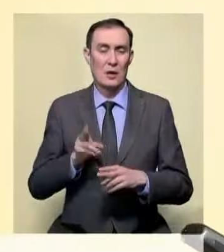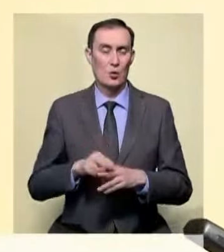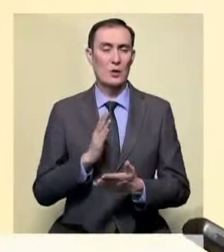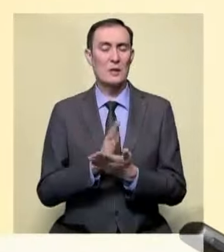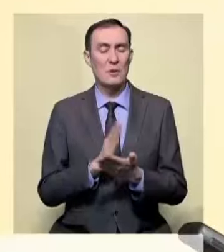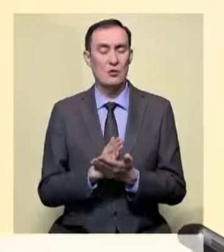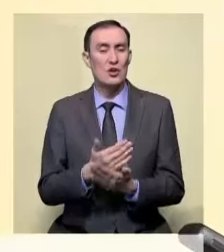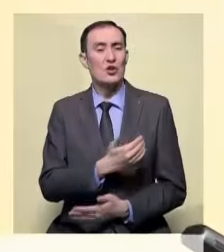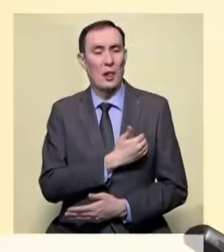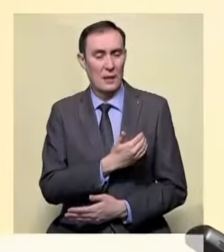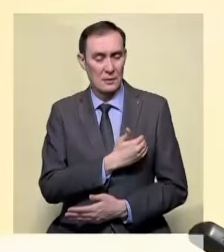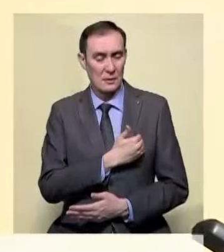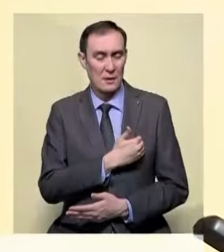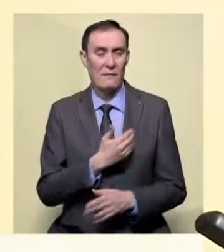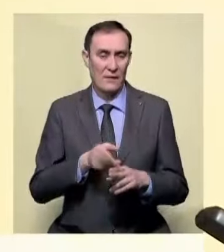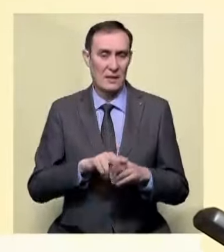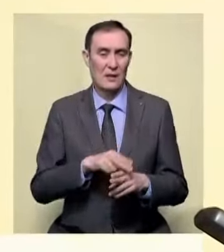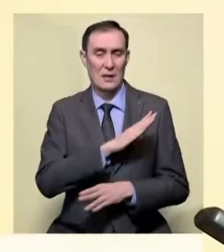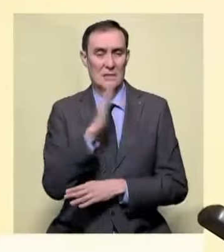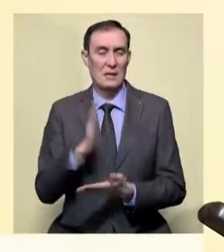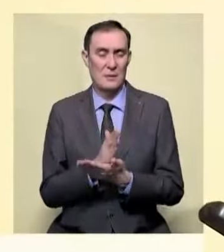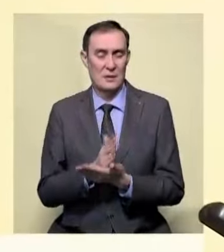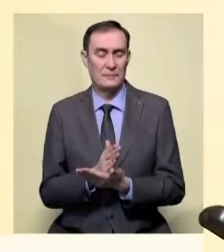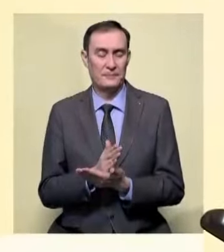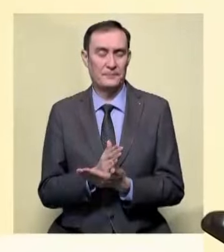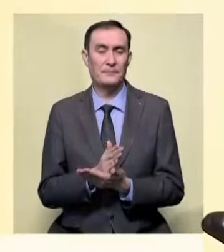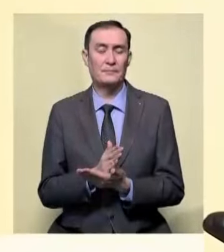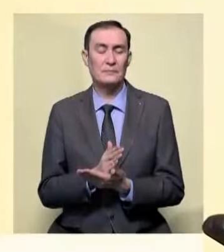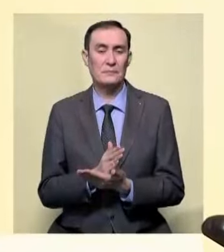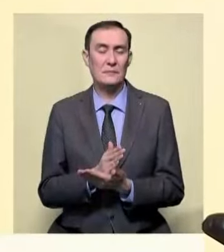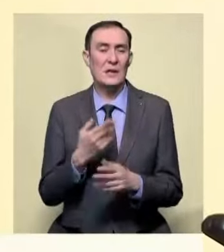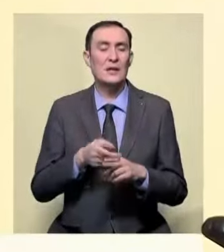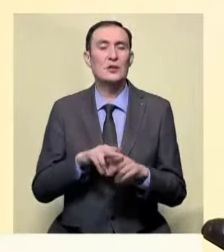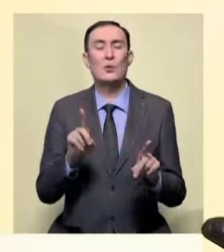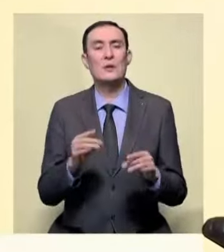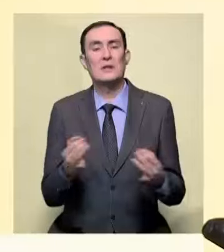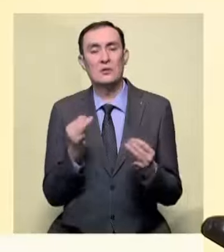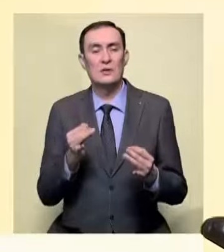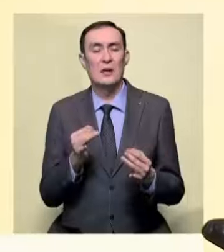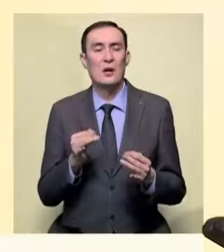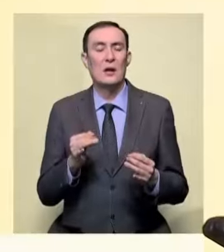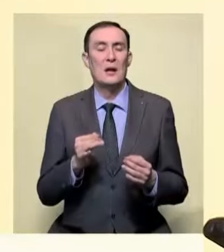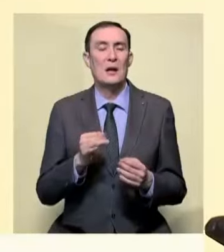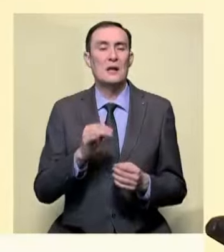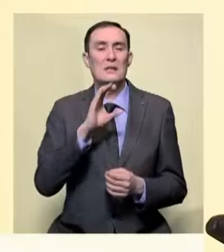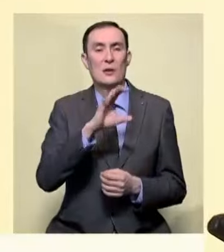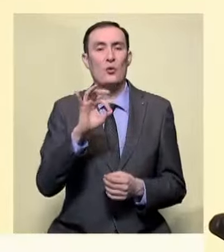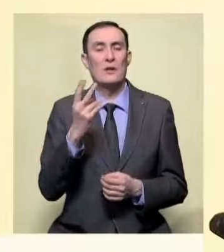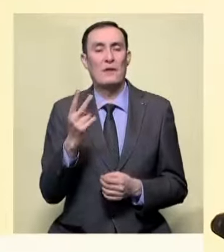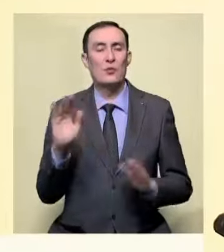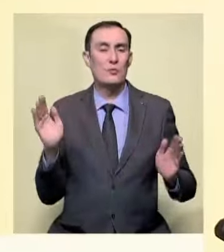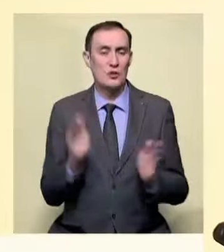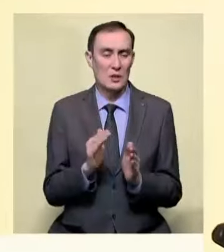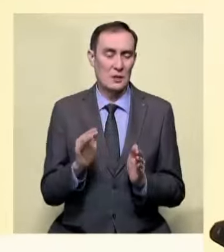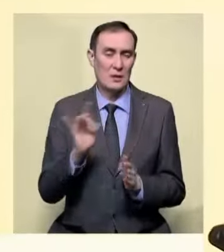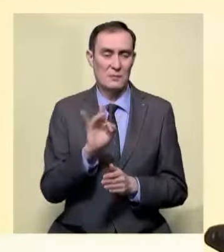имеют интерес в этих лесах, свой интерес, вот можно так сказать, интерес – это углеродные единицы, которые